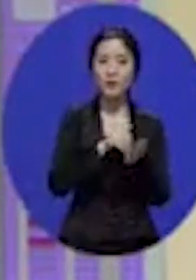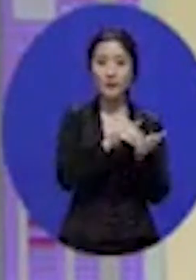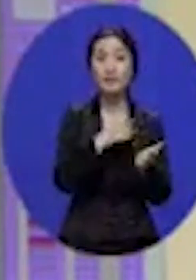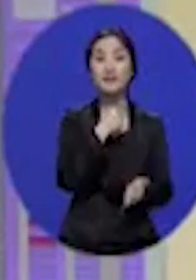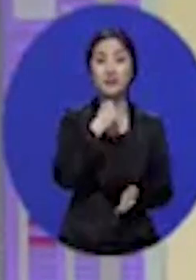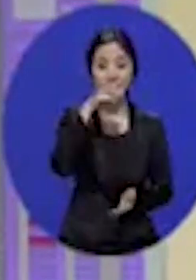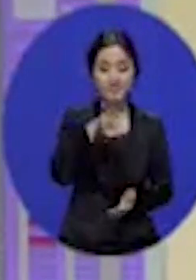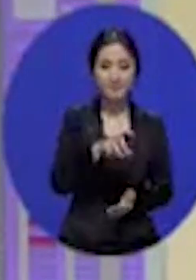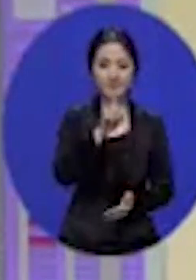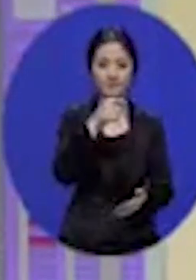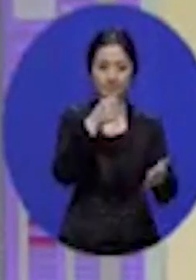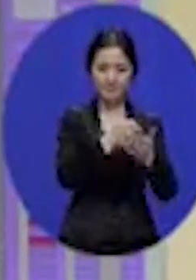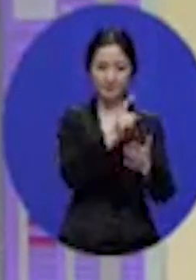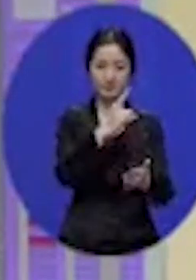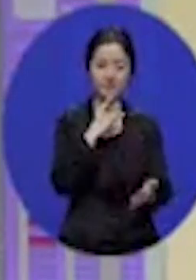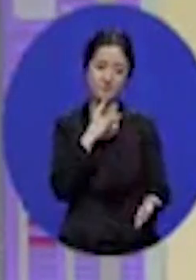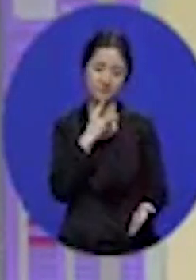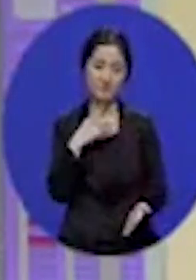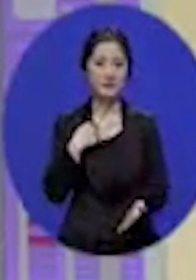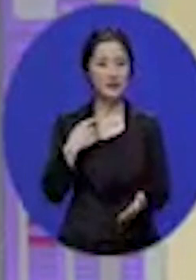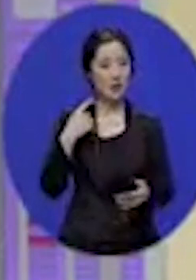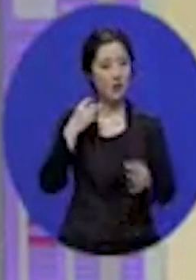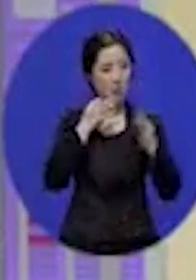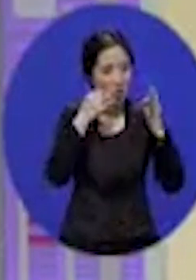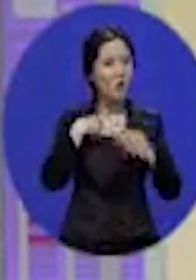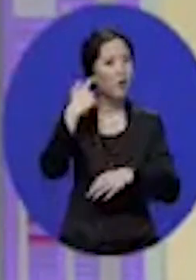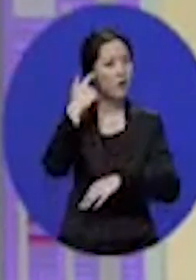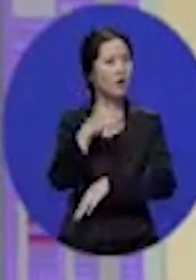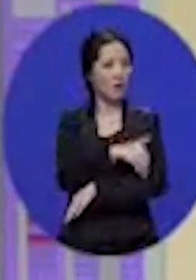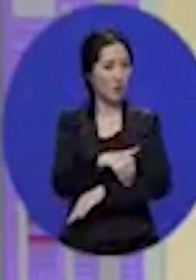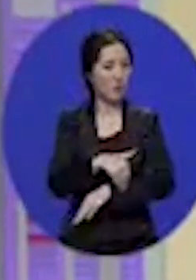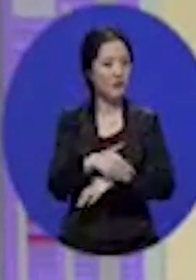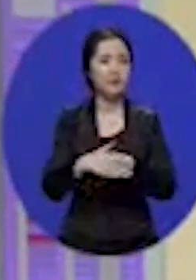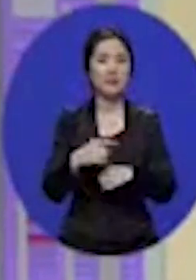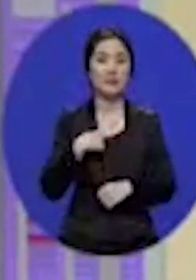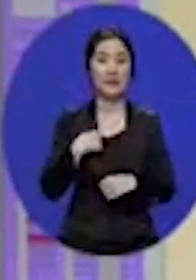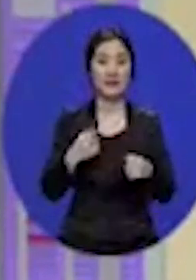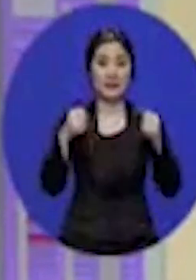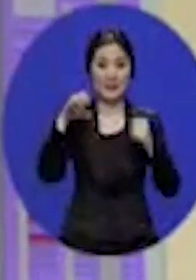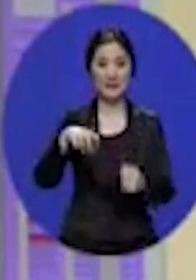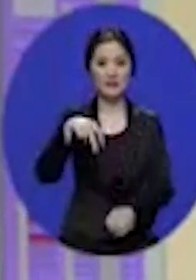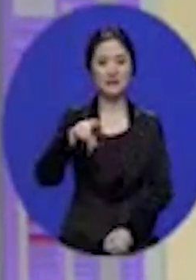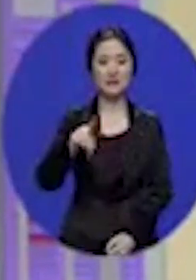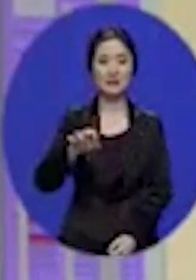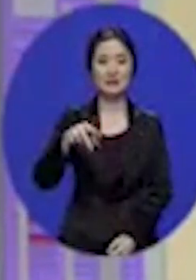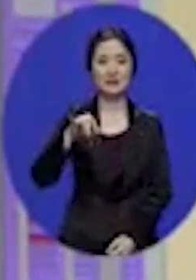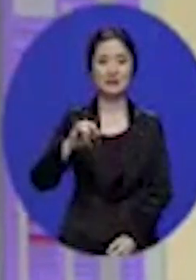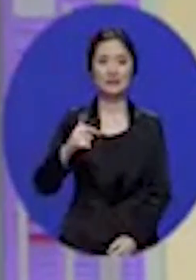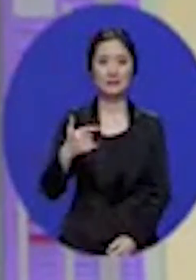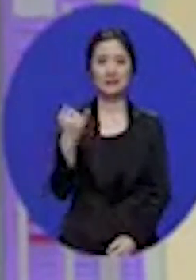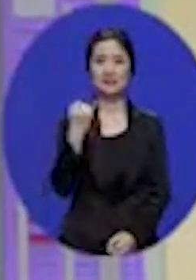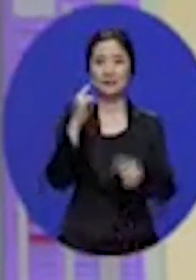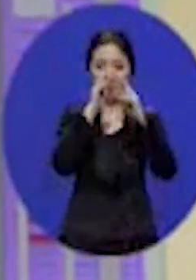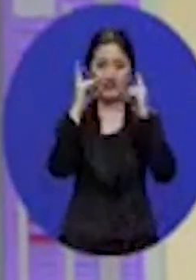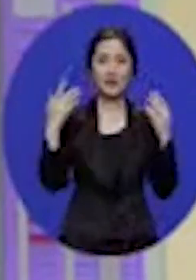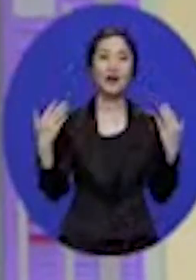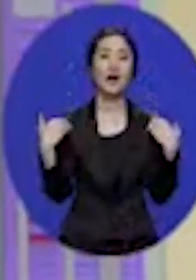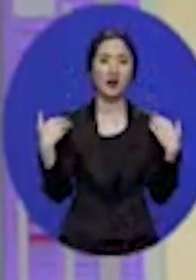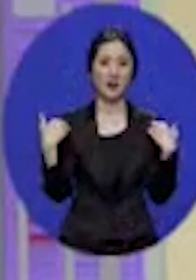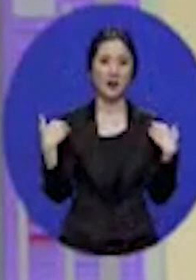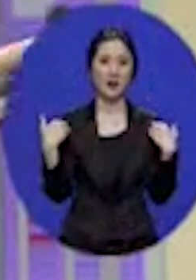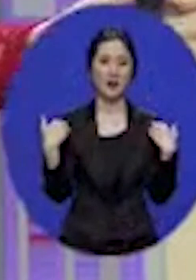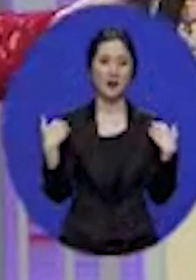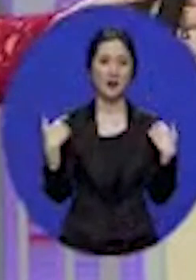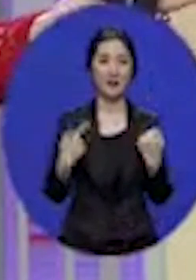생각에 이르게 된 거예요. 그 제가 성신여자대학을 나왔기 때문에 1학년 생활을 강원도 춘천에서 했습니다.